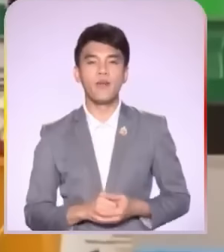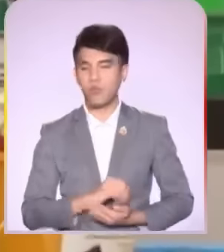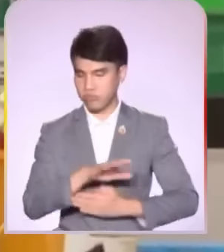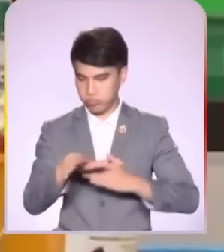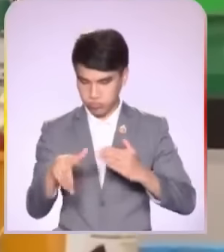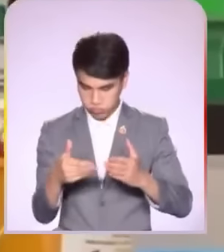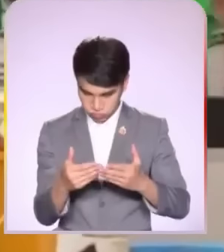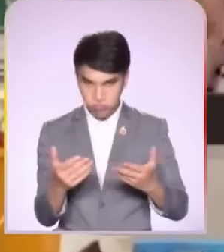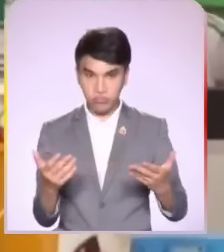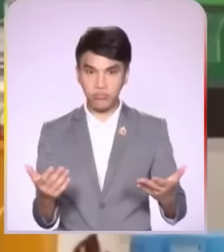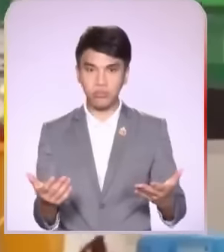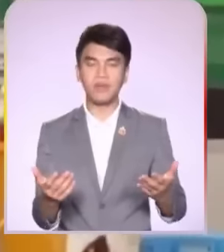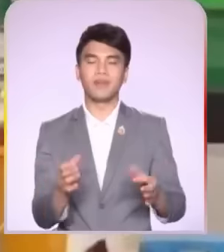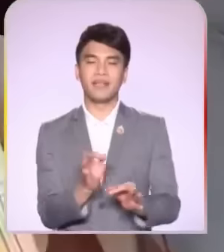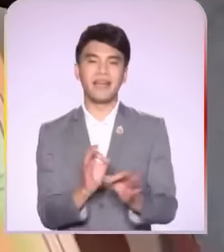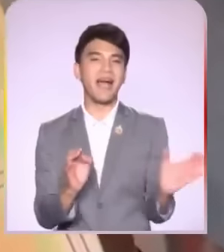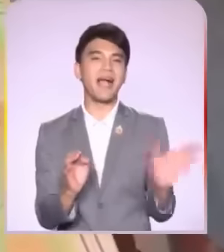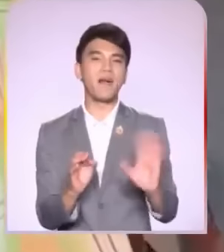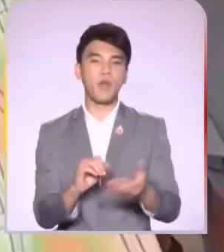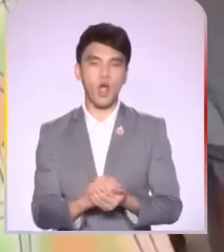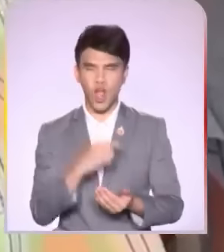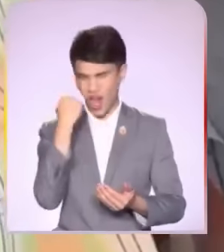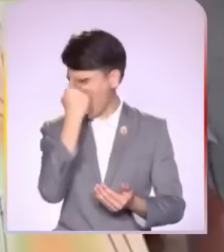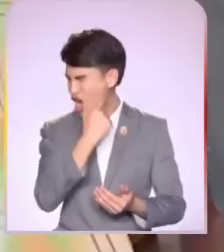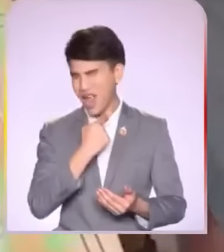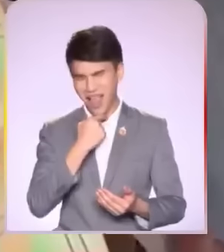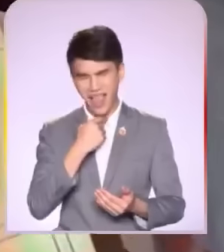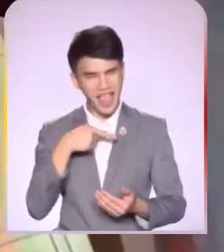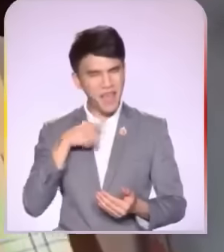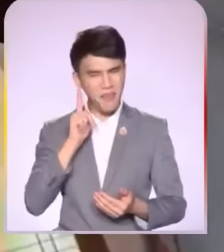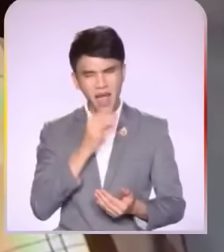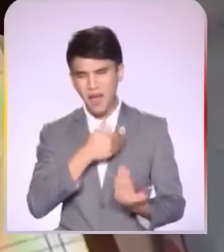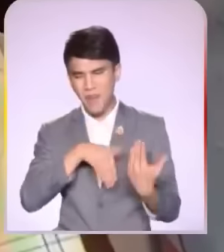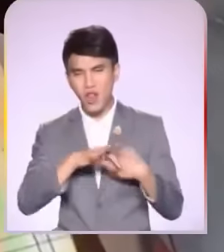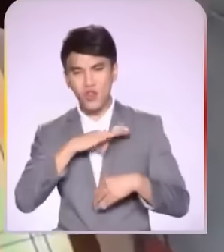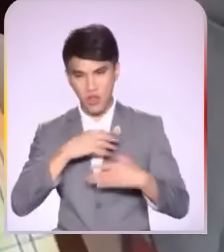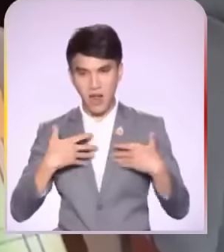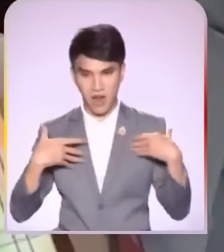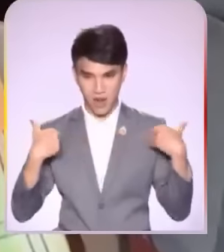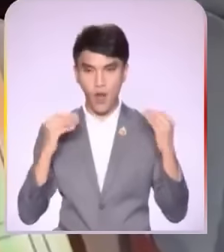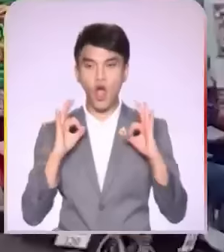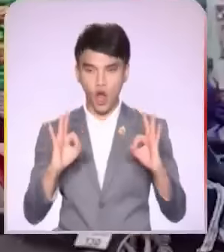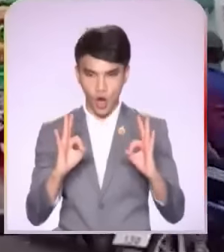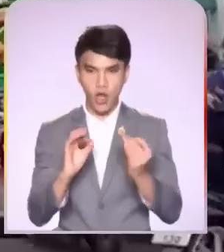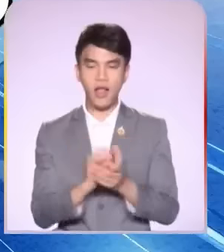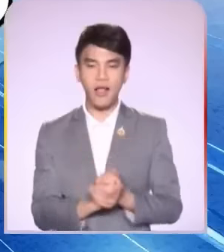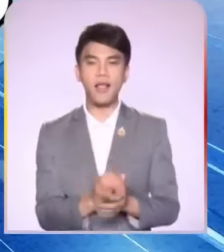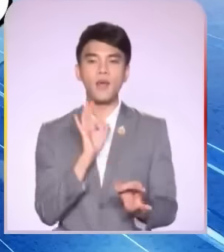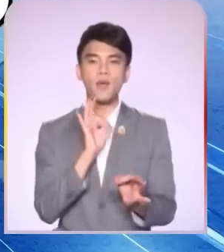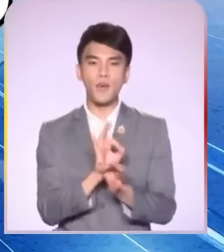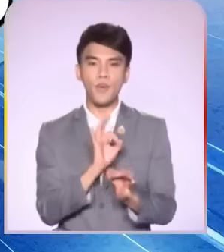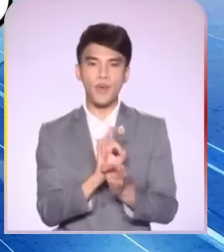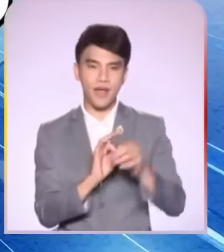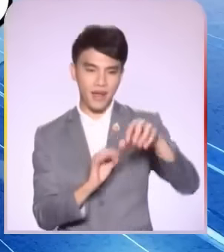จะผูกพร้อมเพย์โดยที่คุณไม่ต้องไปธนาคารหรือถ้าใครที่บอกว่าโอ้ให้ป้าไปธนาคารเถอะป้าสบายใจกว่าโอเคอ่ะ1ก็คือไปที่ธนาคารแ